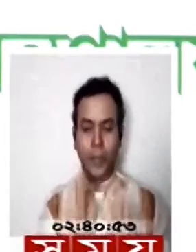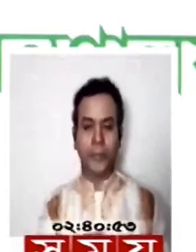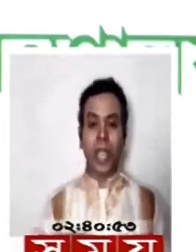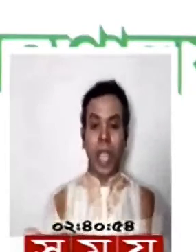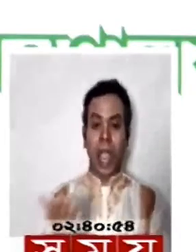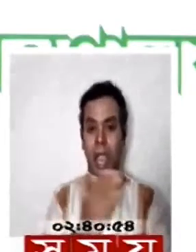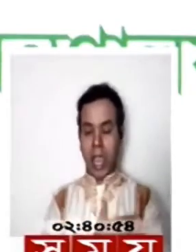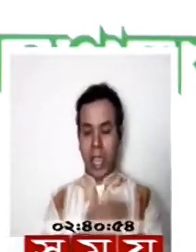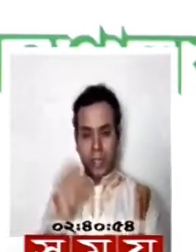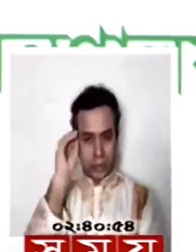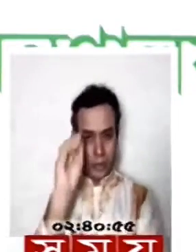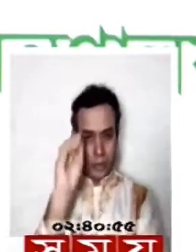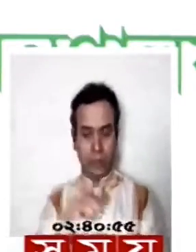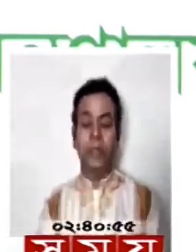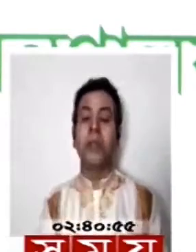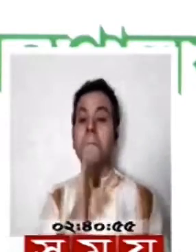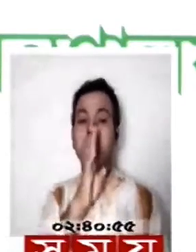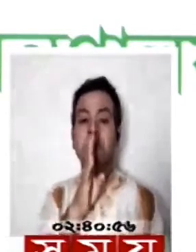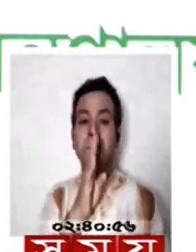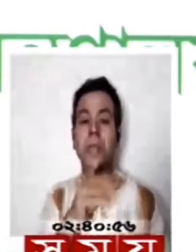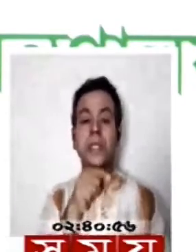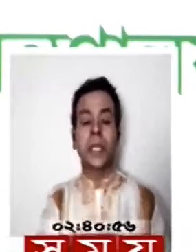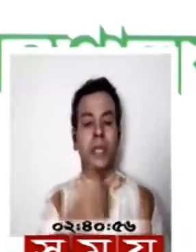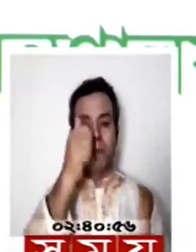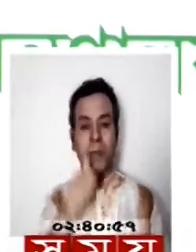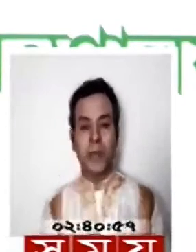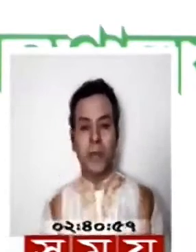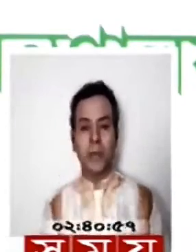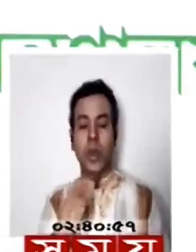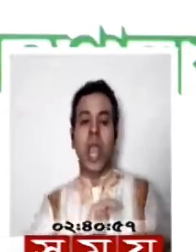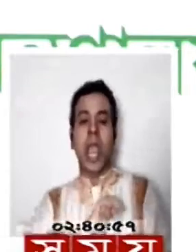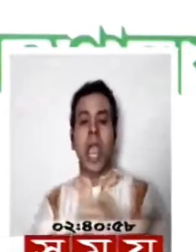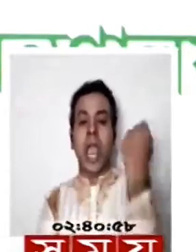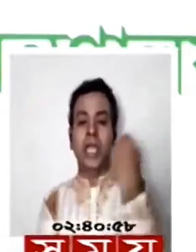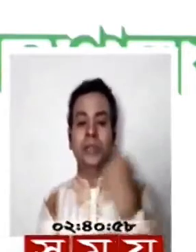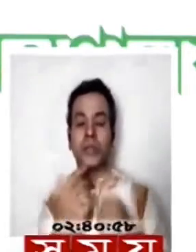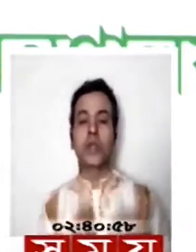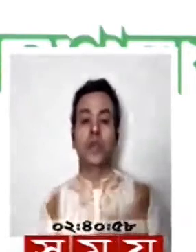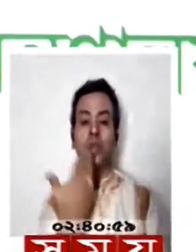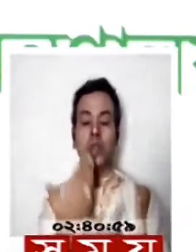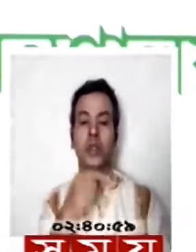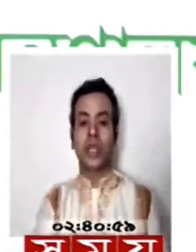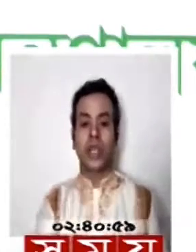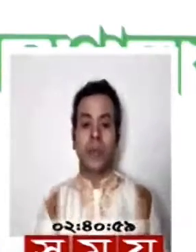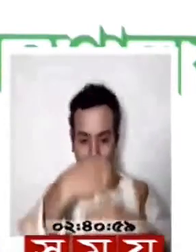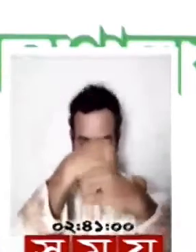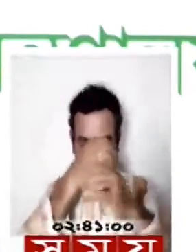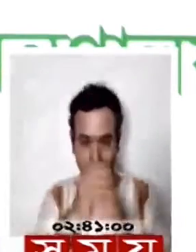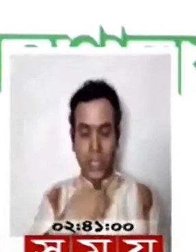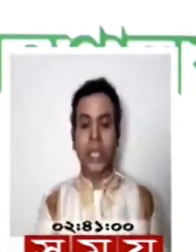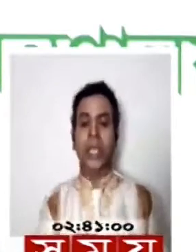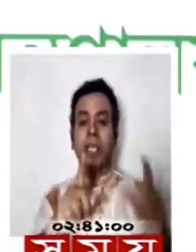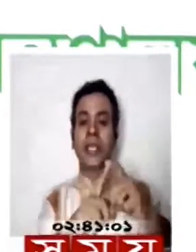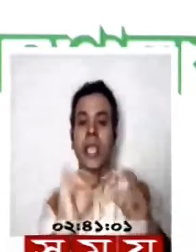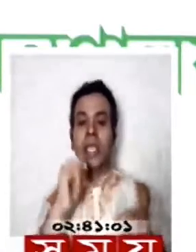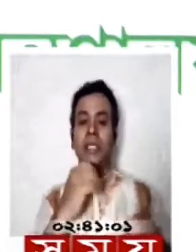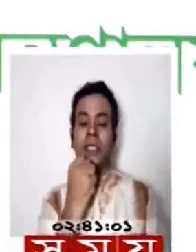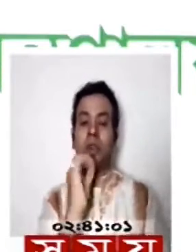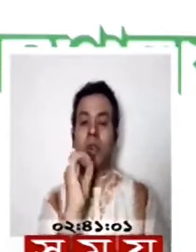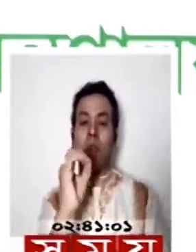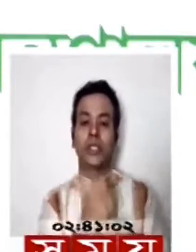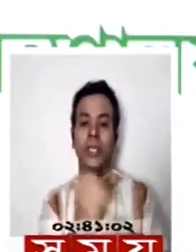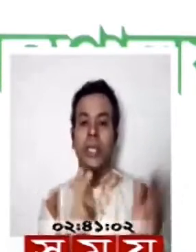আমরা দক্ষিণ পূর্ব এশিয়া এবং বিশ্ব পরিস্থিতিতে যাওয়ার আগে আপনাদের একটি বিষয় অবহিত করতে চাই, সেটা হলো যে বেসরকারি পর্যায়ে